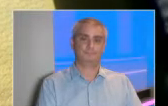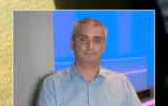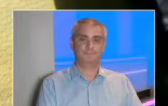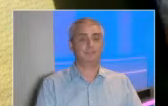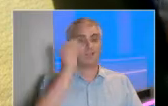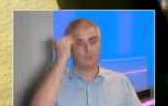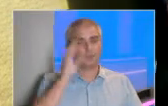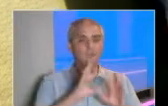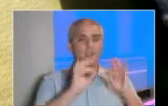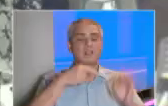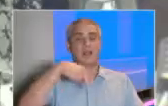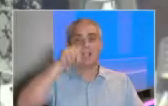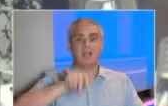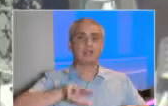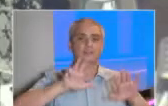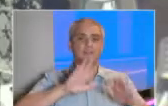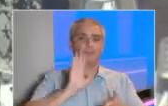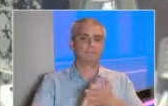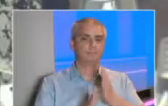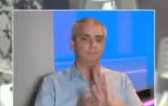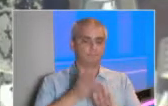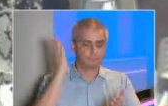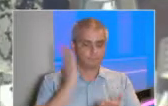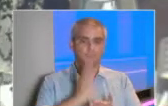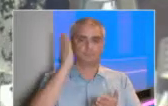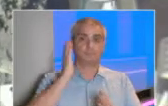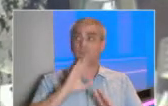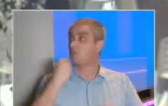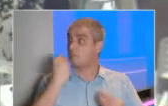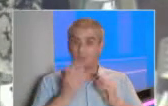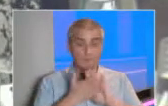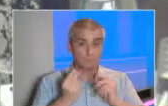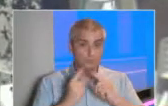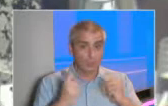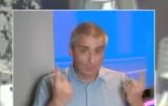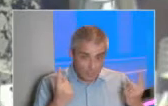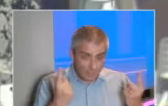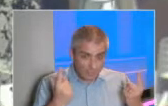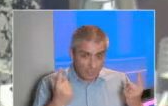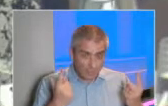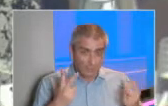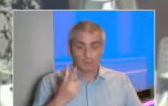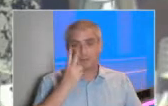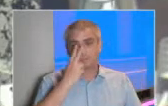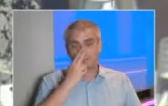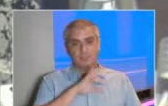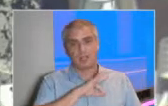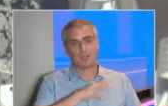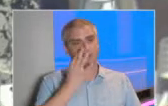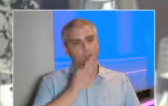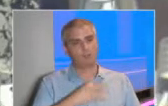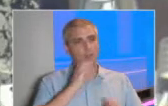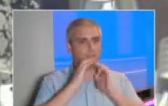תיפתח ב-1 בספטמבר, נקודה. כל מי שאומר דברים אחרים, אוקיי. מנסה להרוויח תשומת